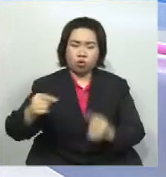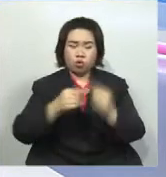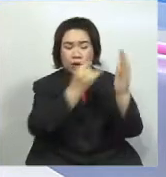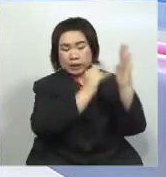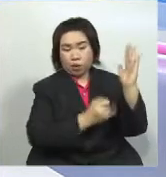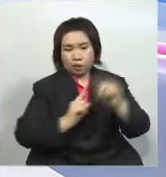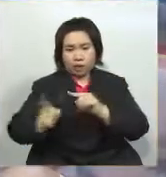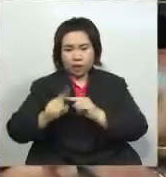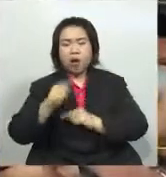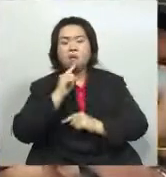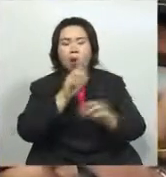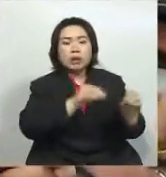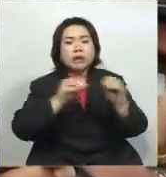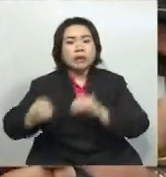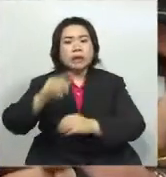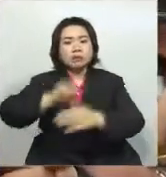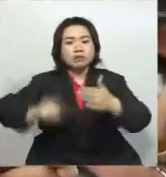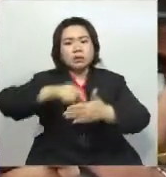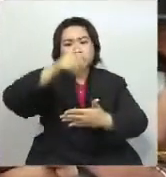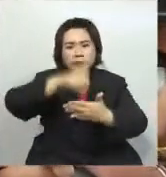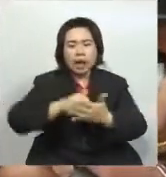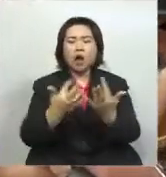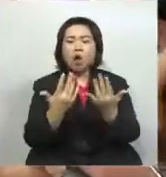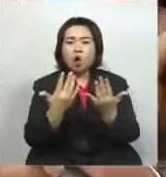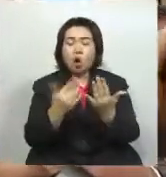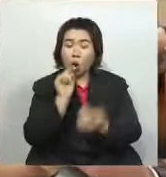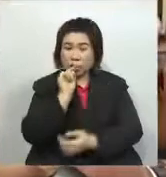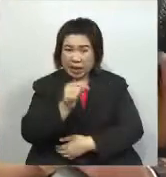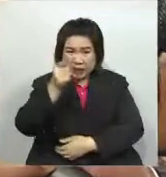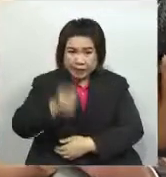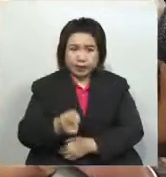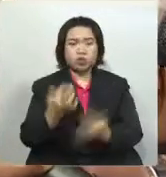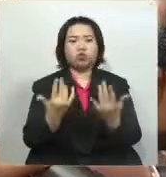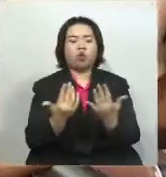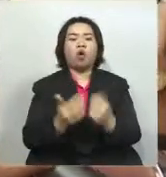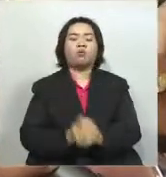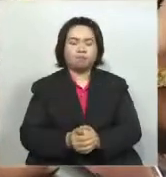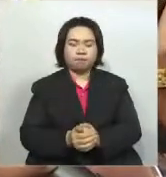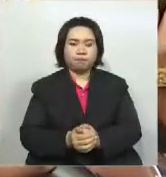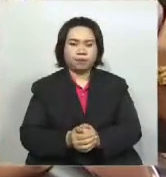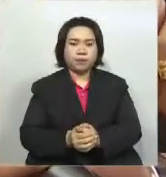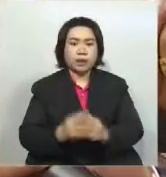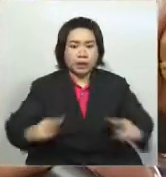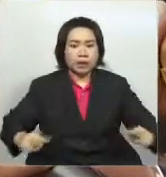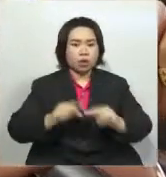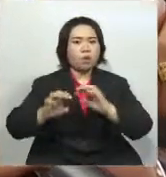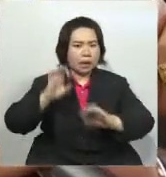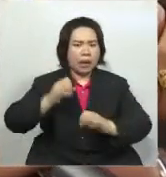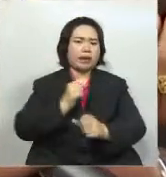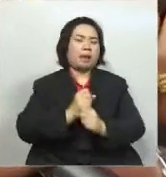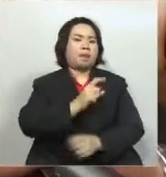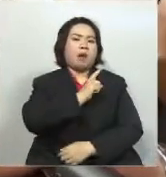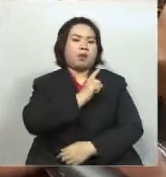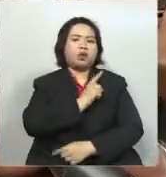อการเตรียมการจัดเลือกตั้งส.ส.จนกว่าจะมีการสั่งการเป็นอย่างอื่นท่านบอกว่ากระทรวงมหาดไทยทำตามหน้า